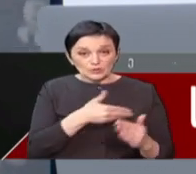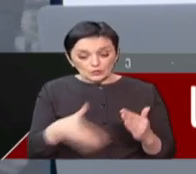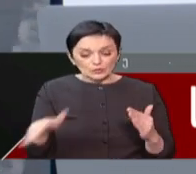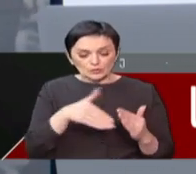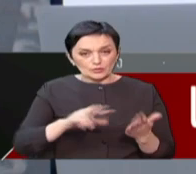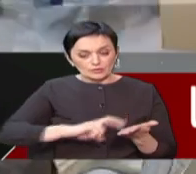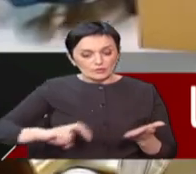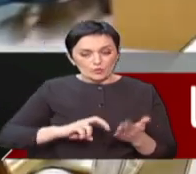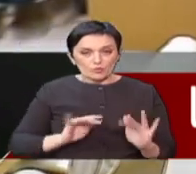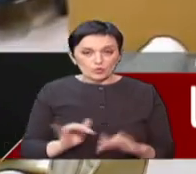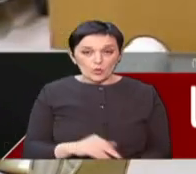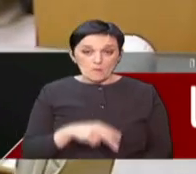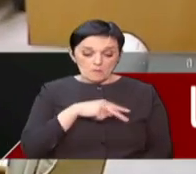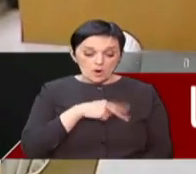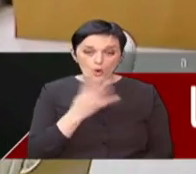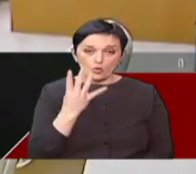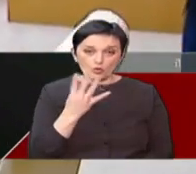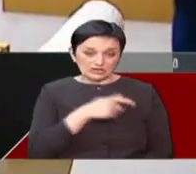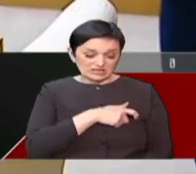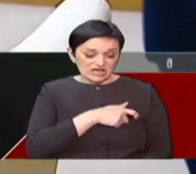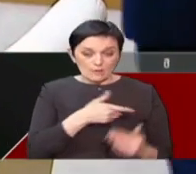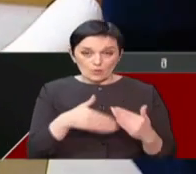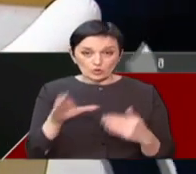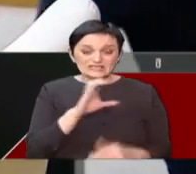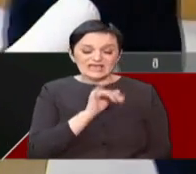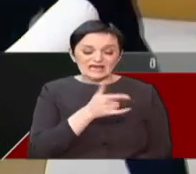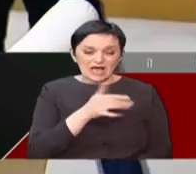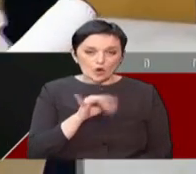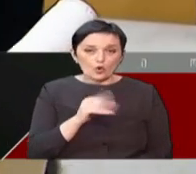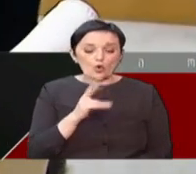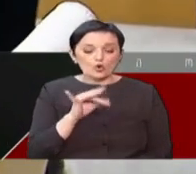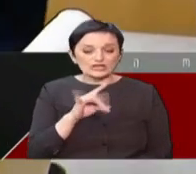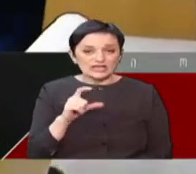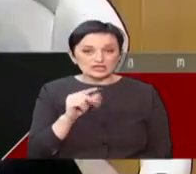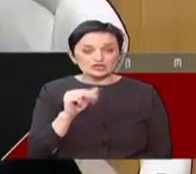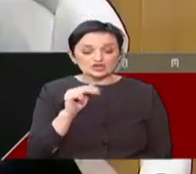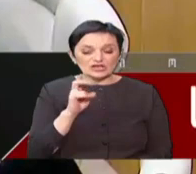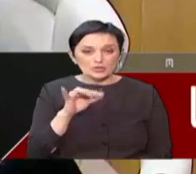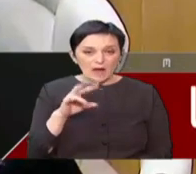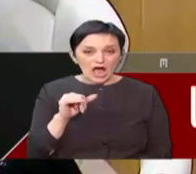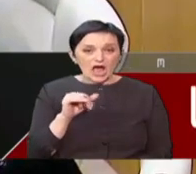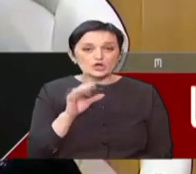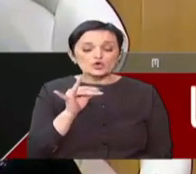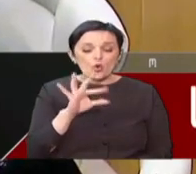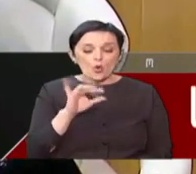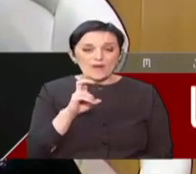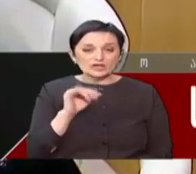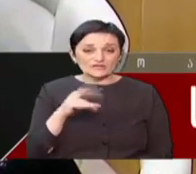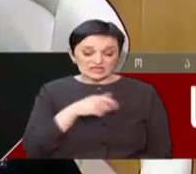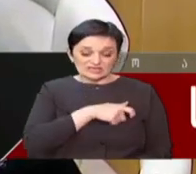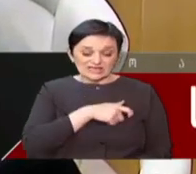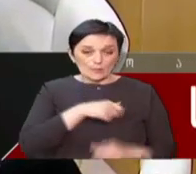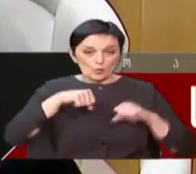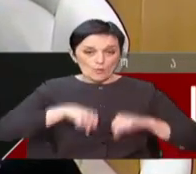პროცესი. Parlamentidan 4 deputate midis: David Sergeenko, Irakli Kovzanadze, Vladimir Chachbaya da Nino Iobashvili